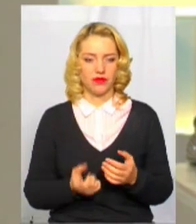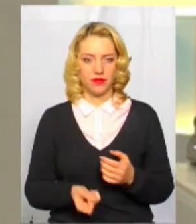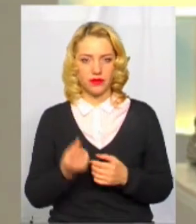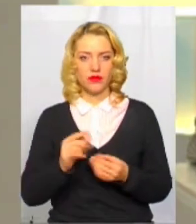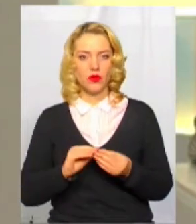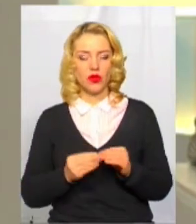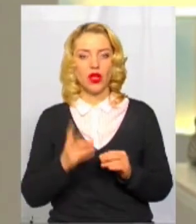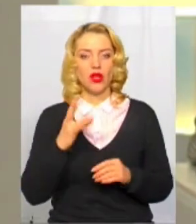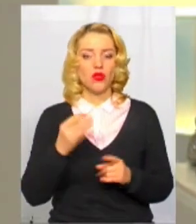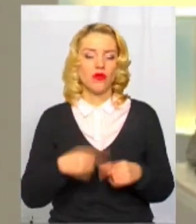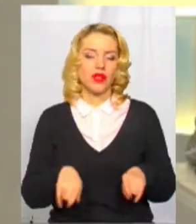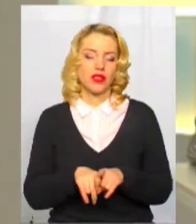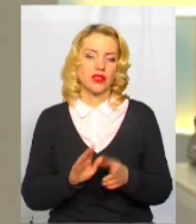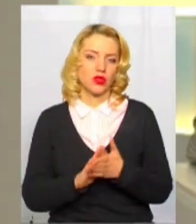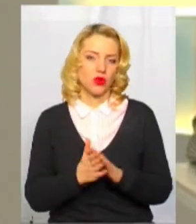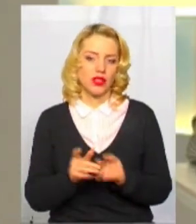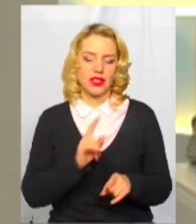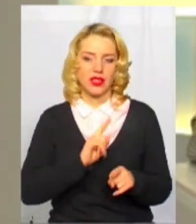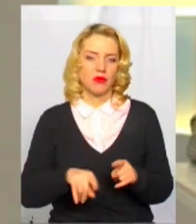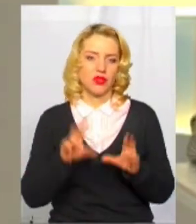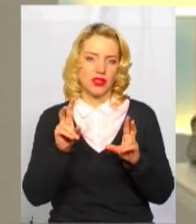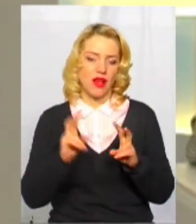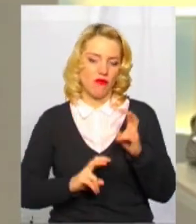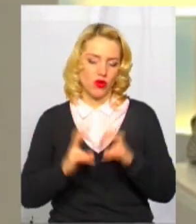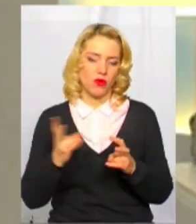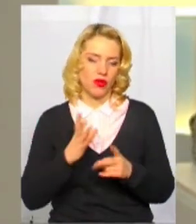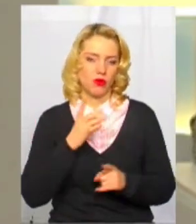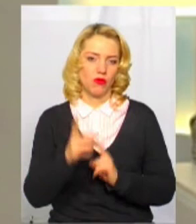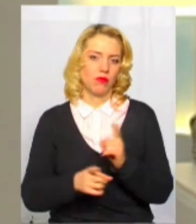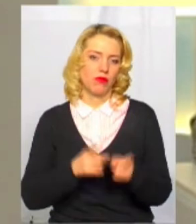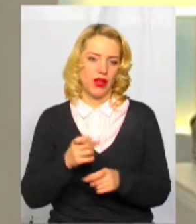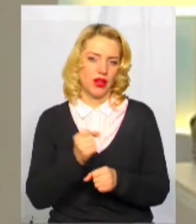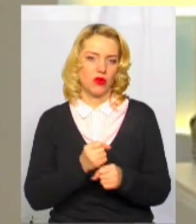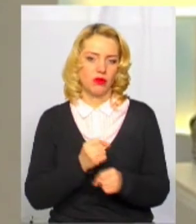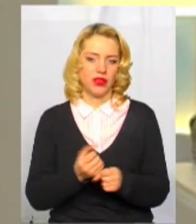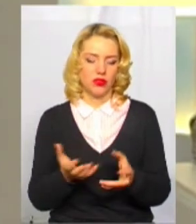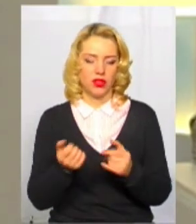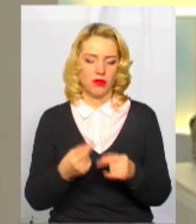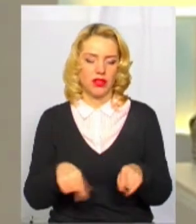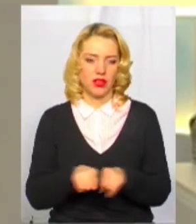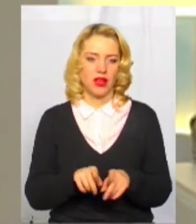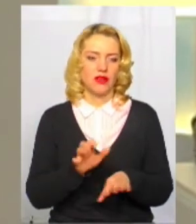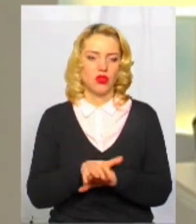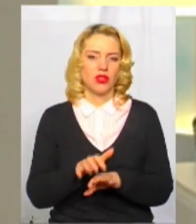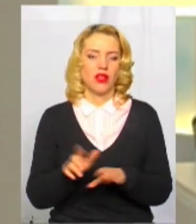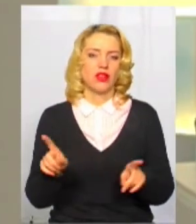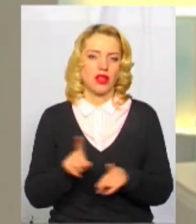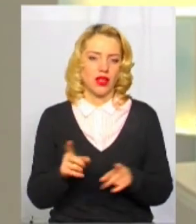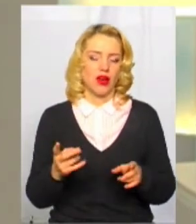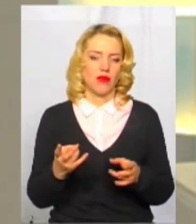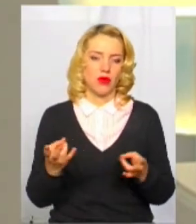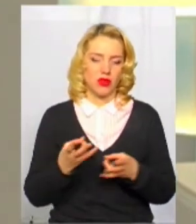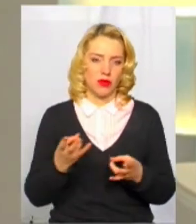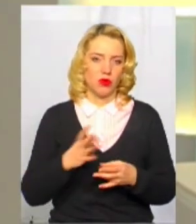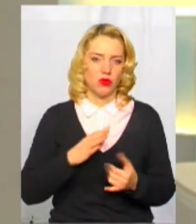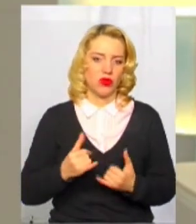Але, ще раз кажу, в даній ситуації терміново завод мав переробити і отримати те взуття, яке сім'я потребує. Зрозуміло. Я нагадую, що